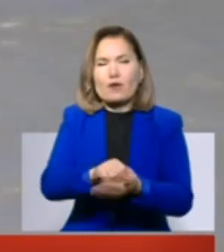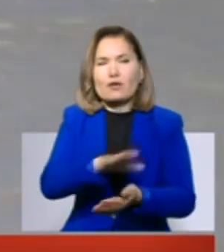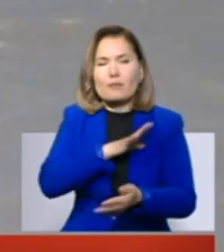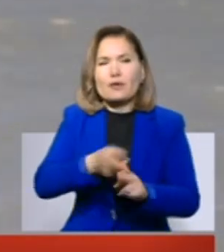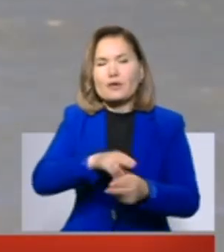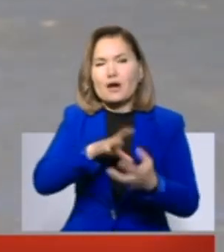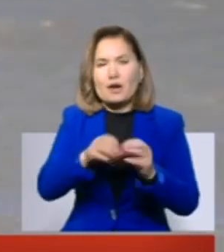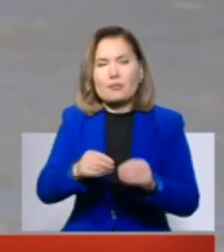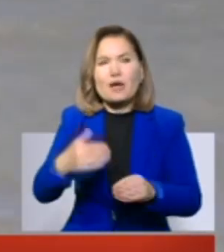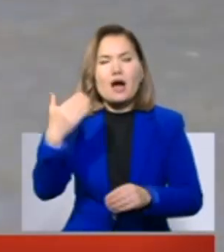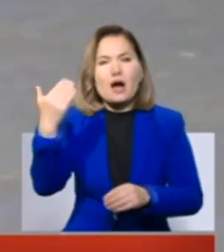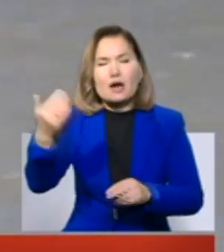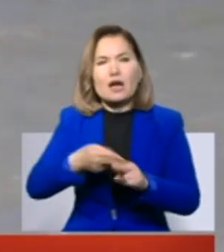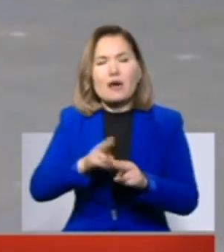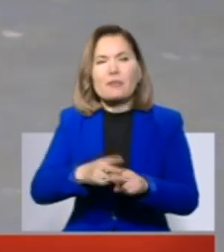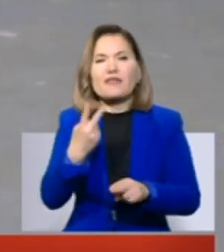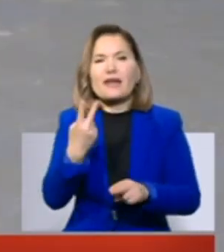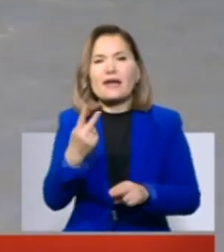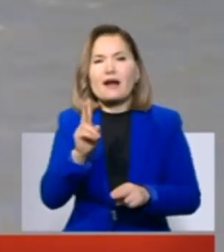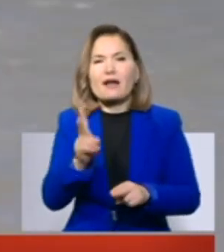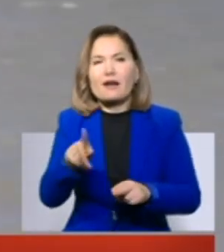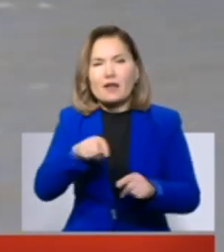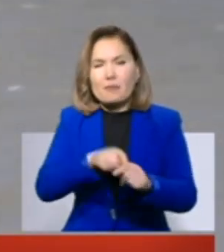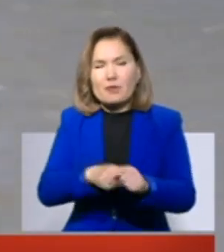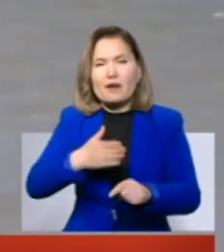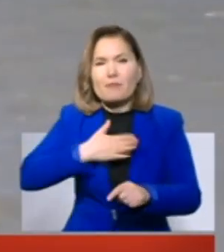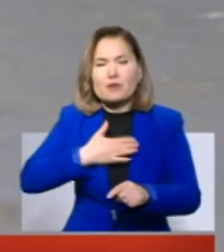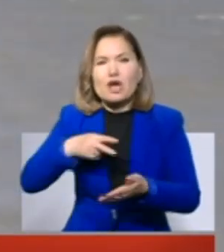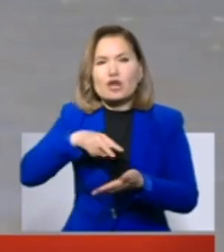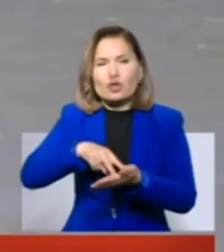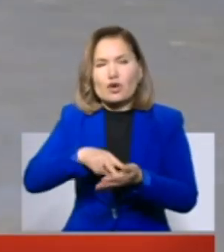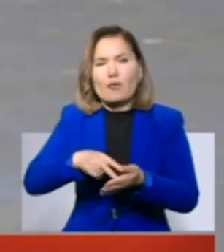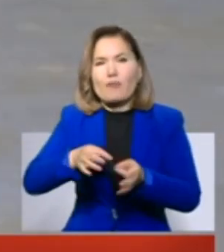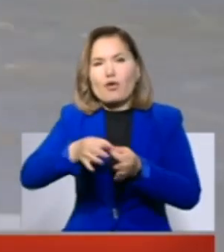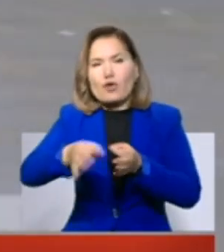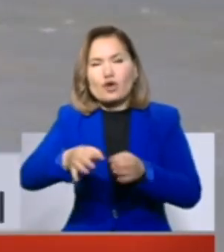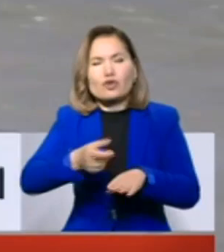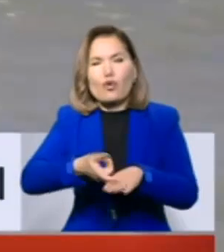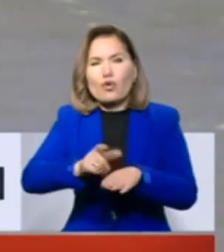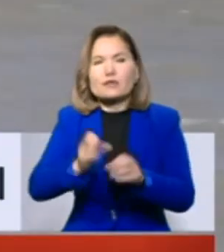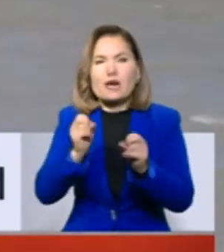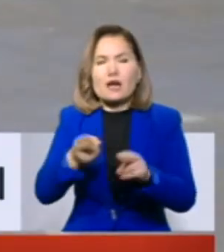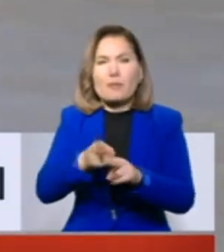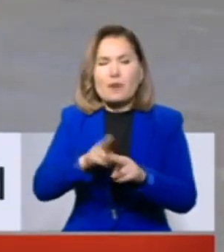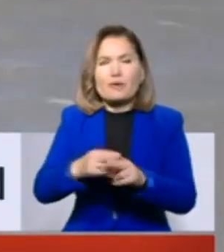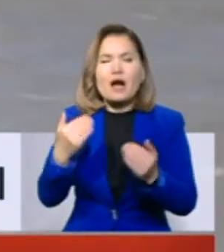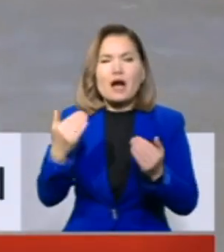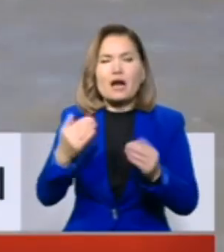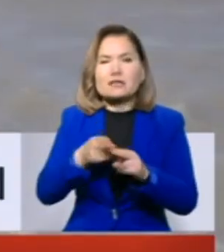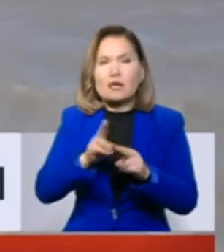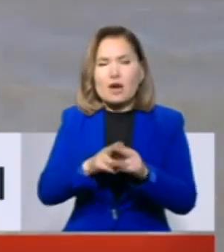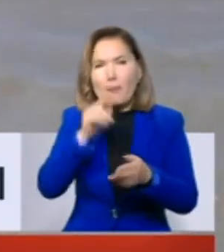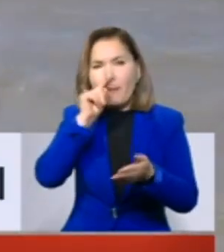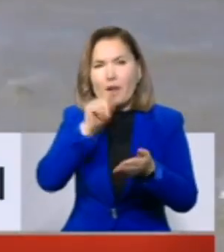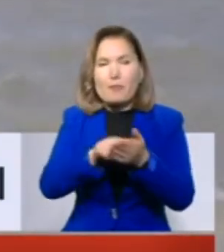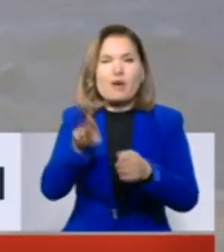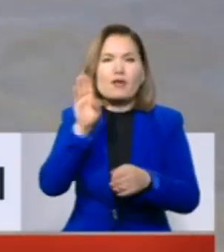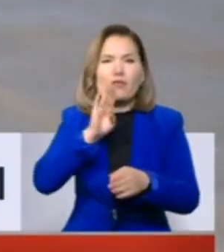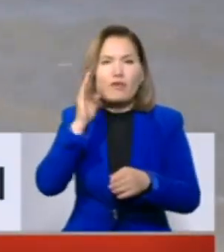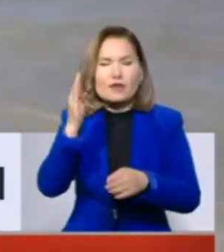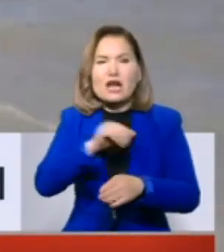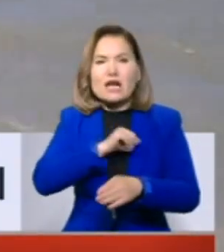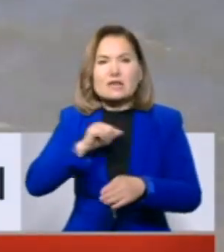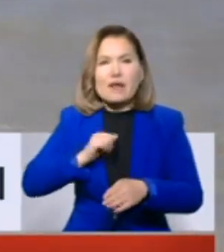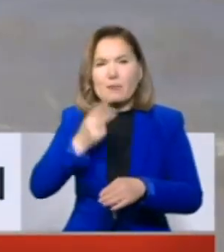өткен жер біз тұрған жерден 2 шақырым қашықта орналасқан, алайда қауіпті болуына байланысты біз көлікпен жете алмай тұрмыз. Қазір енді жағдайды осы жерден